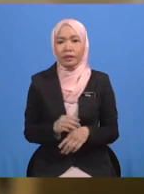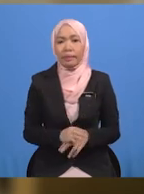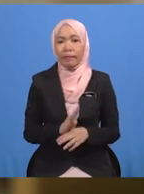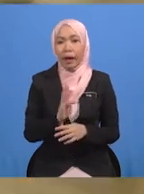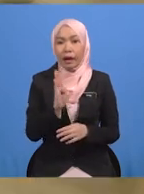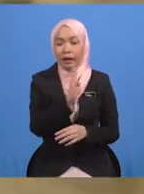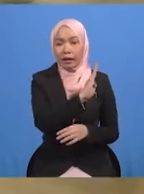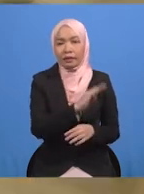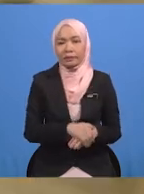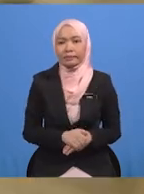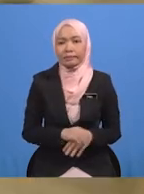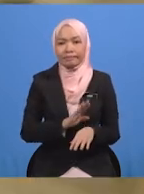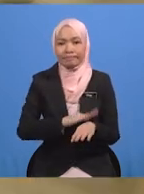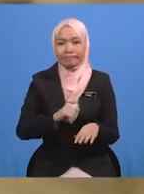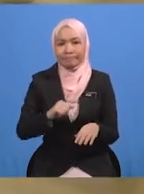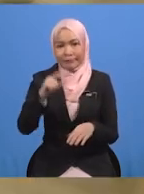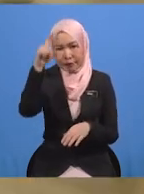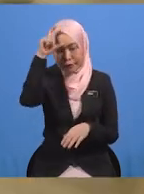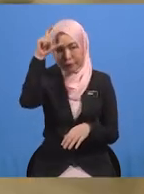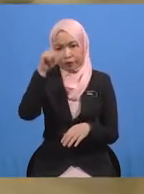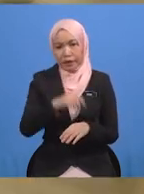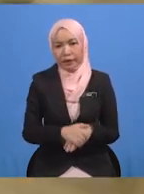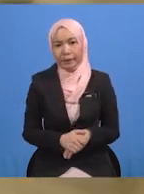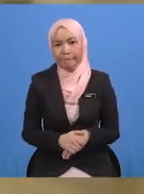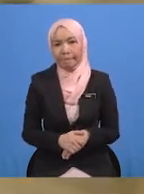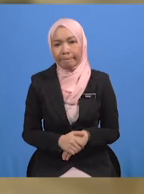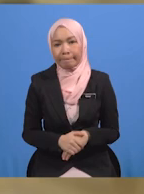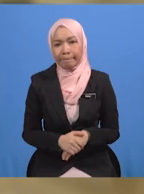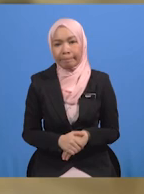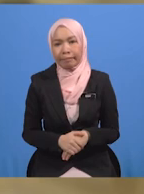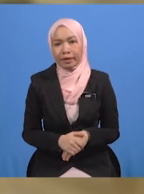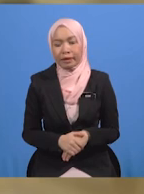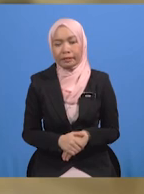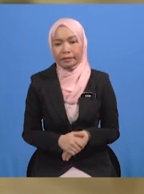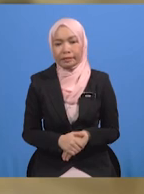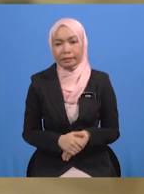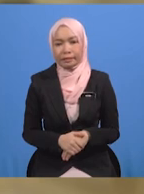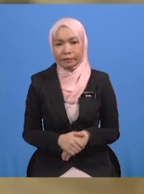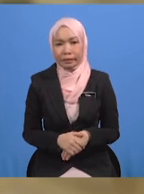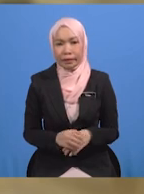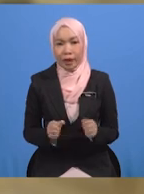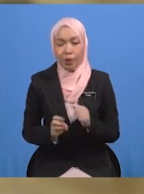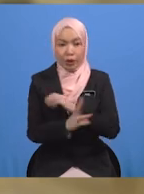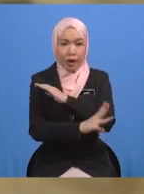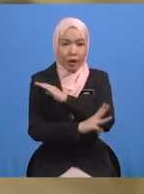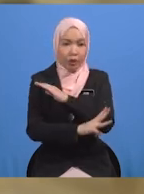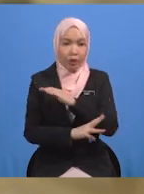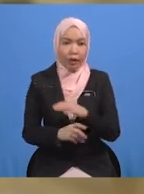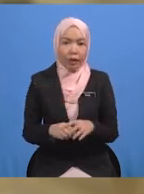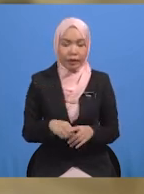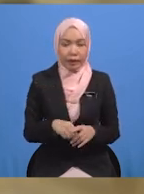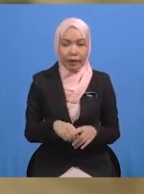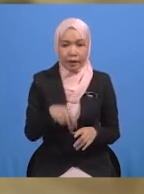Konflik sempadan antara Rusia, Austria-Hungary dengan wilayah-wilayah kerajaan Turki